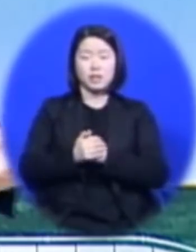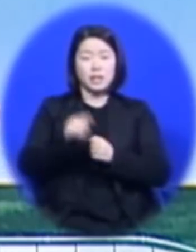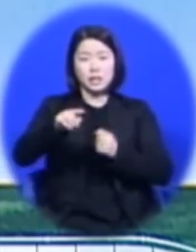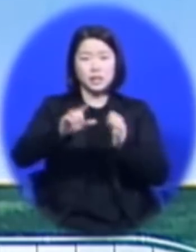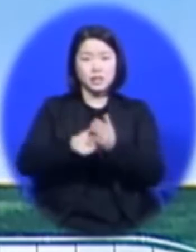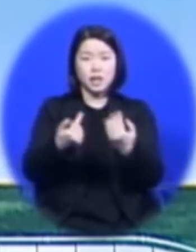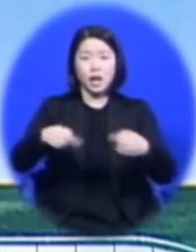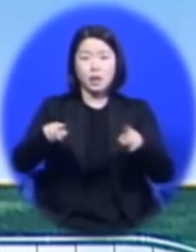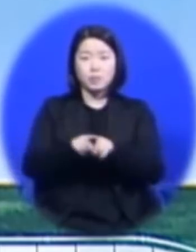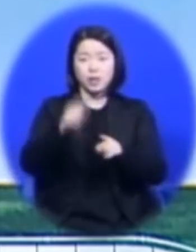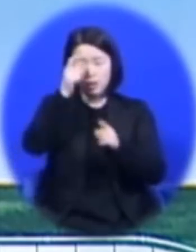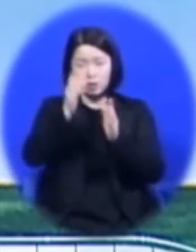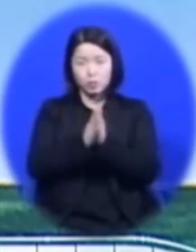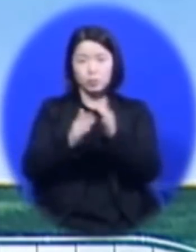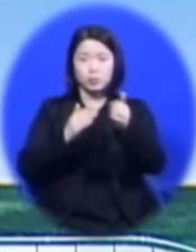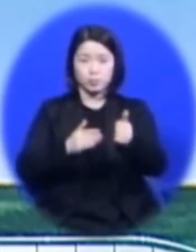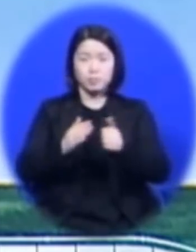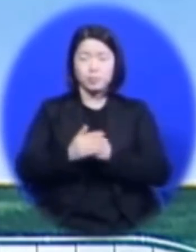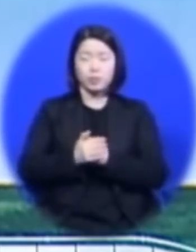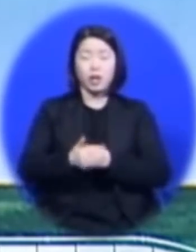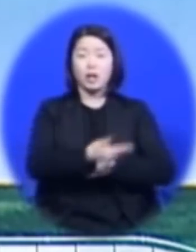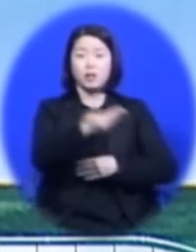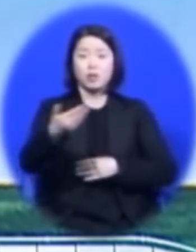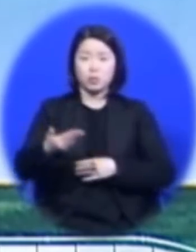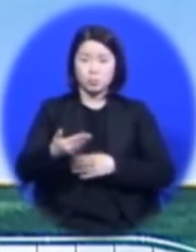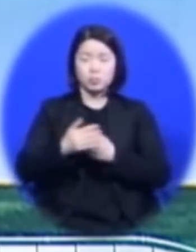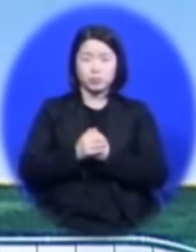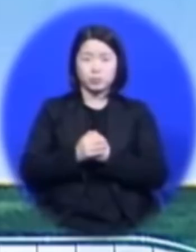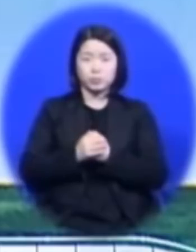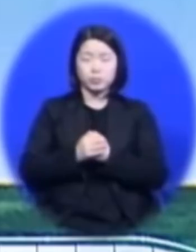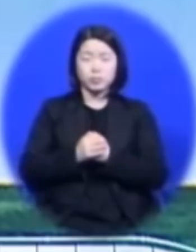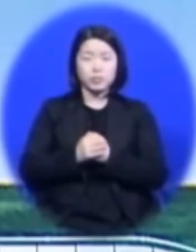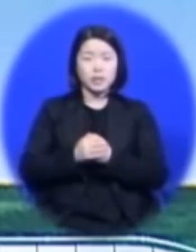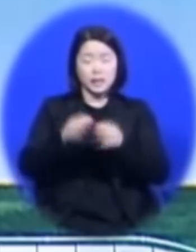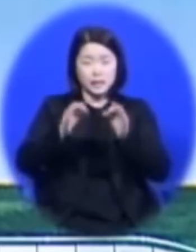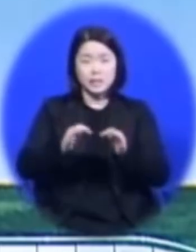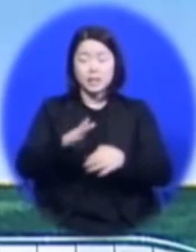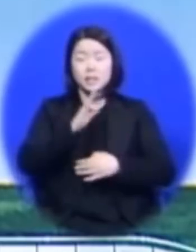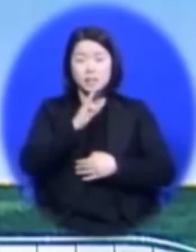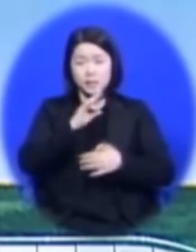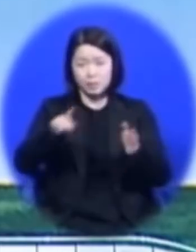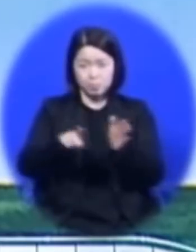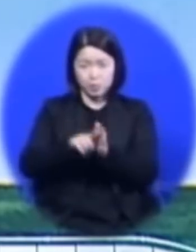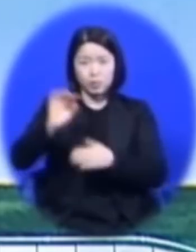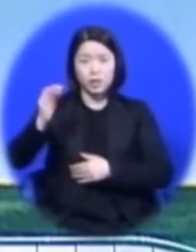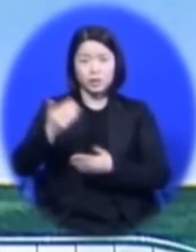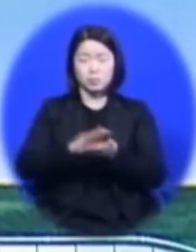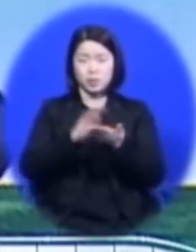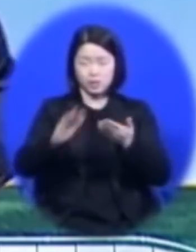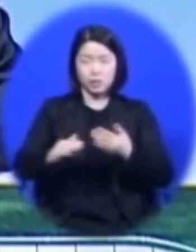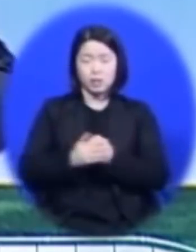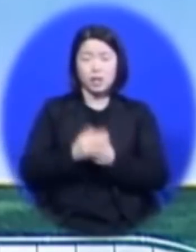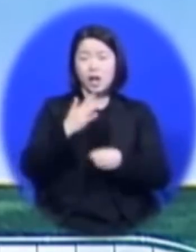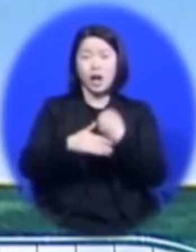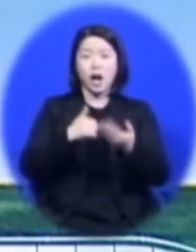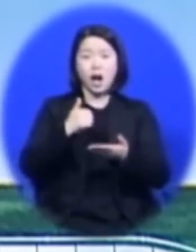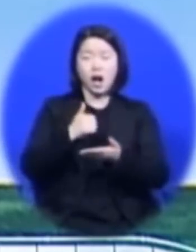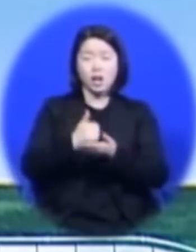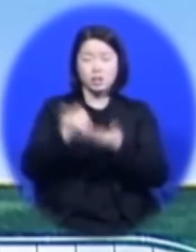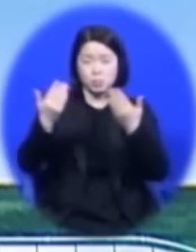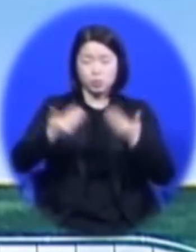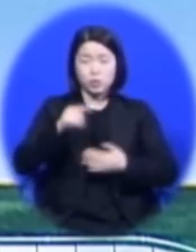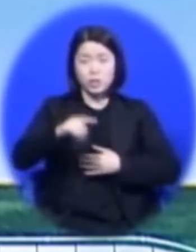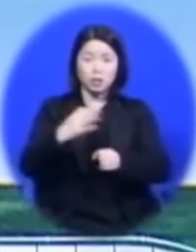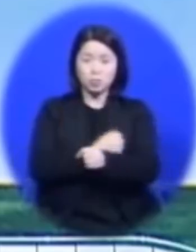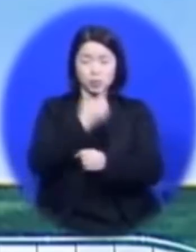시간에 우리 같이 기도하겠습니다 여러분 이제는 진짜 미 드셔야 됩니다 하나님이시니 엄청난